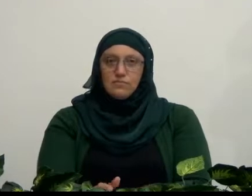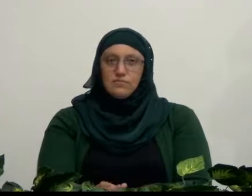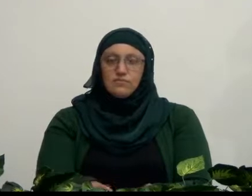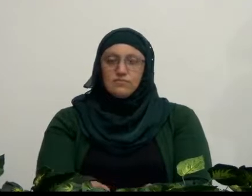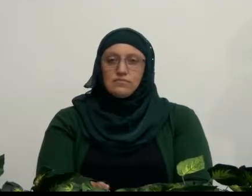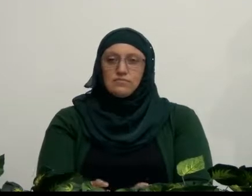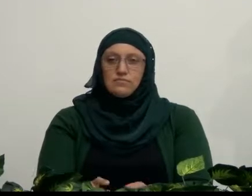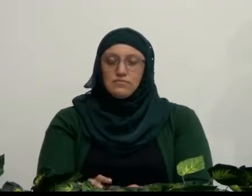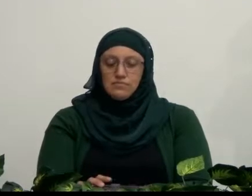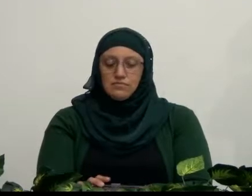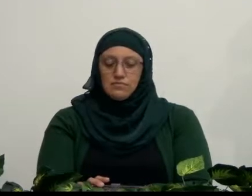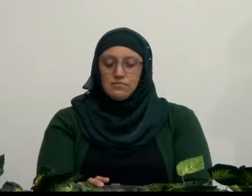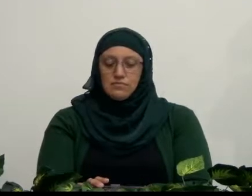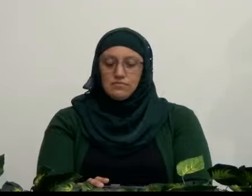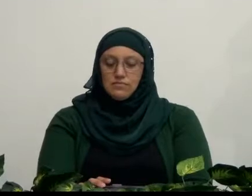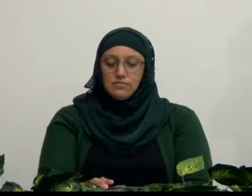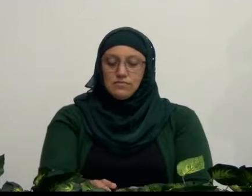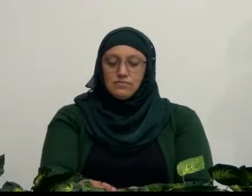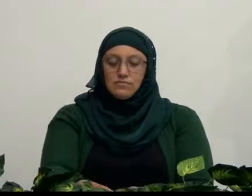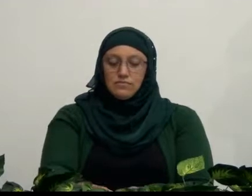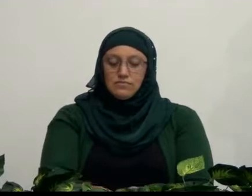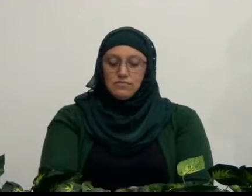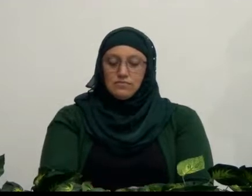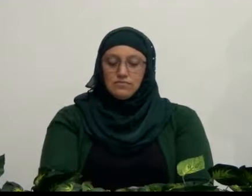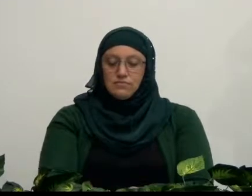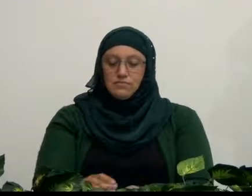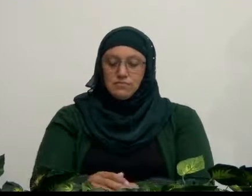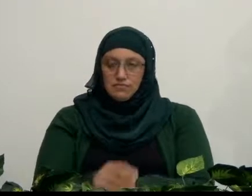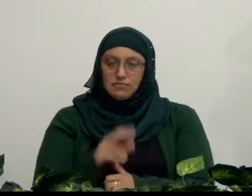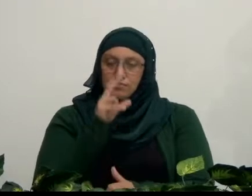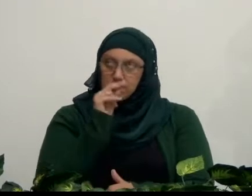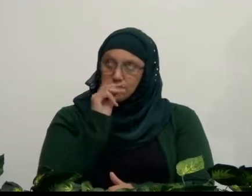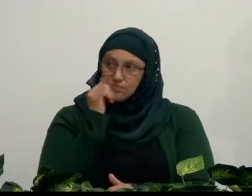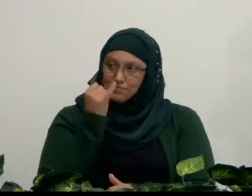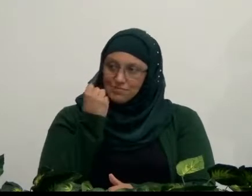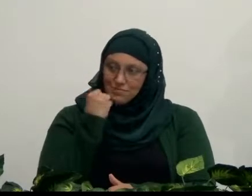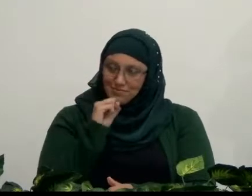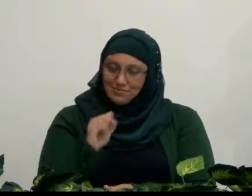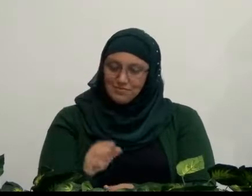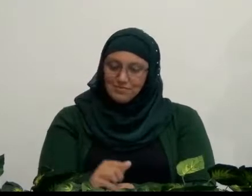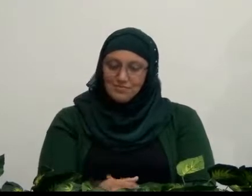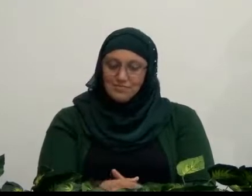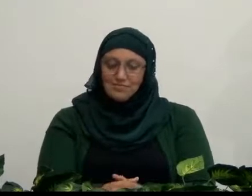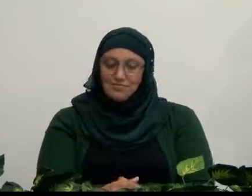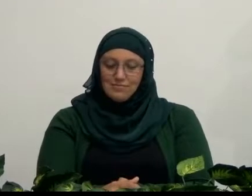الحمد لله الذي جعل كمال دينه